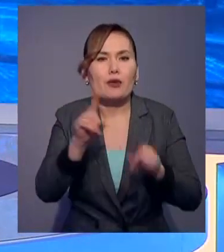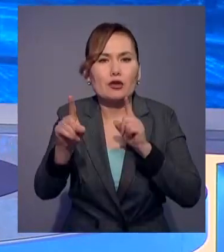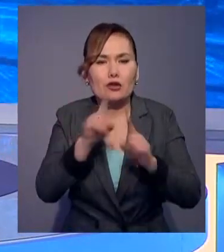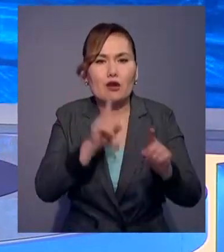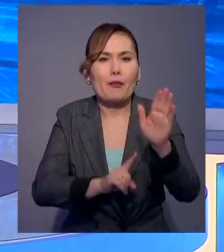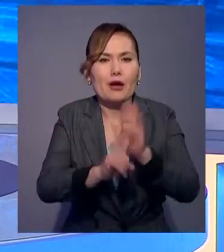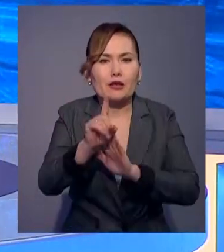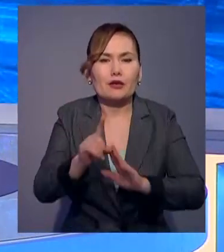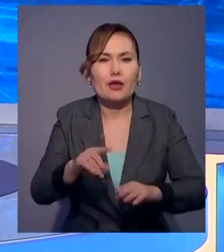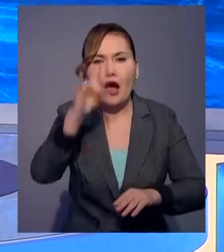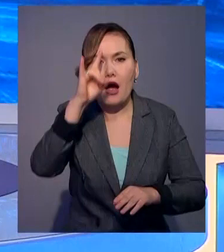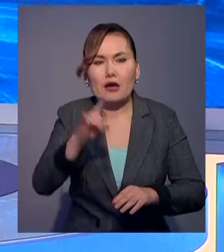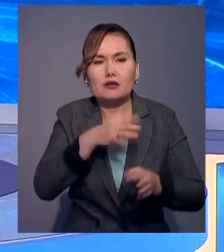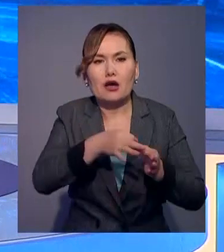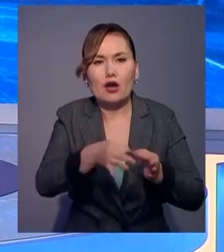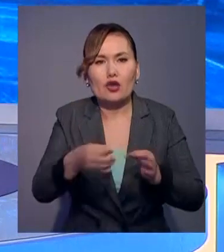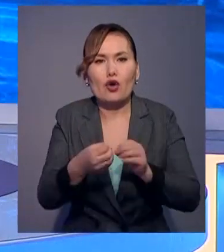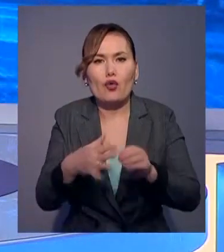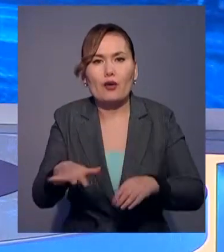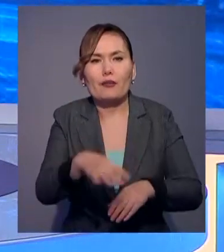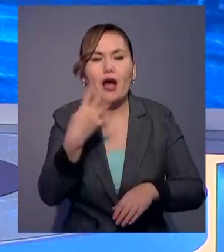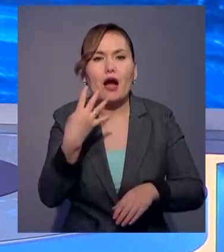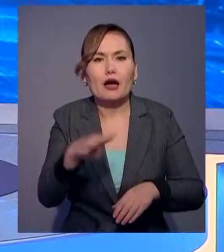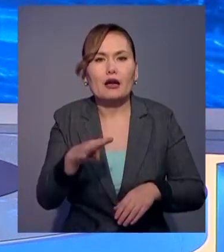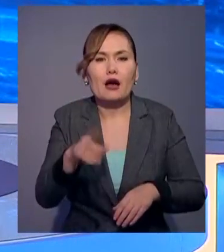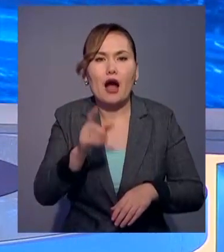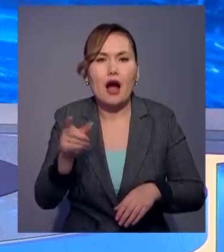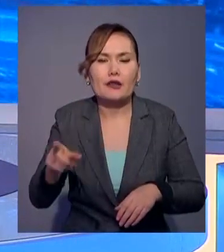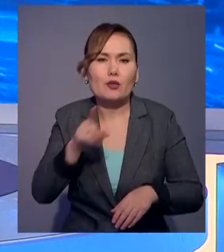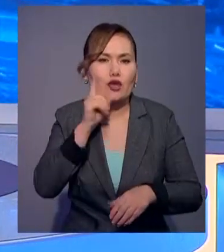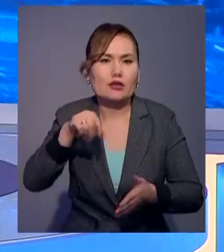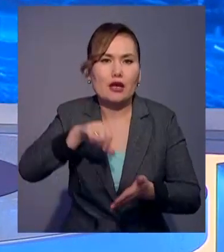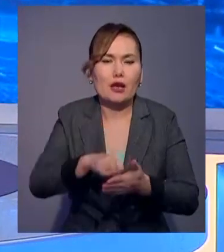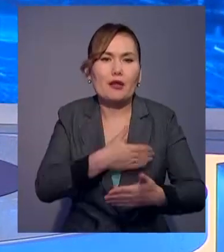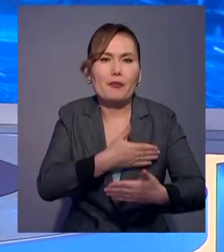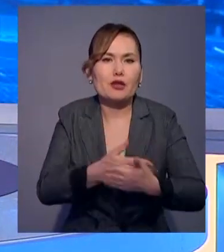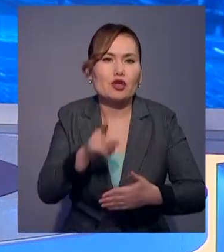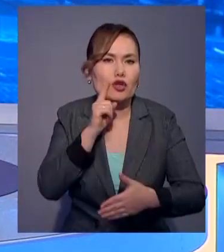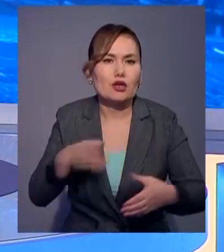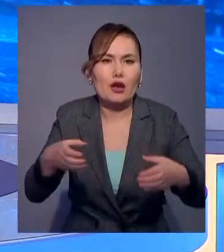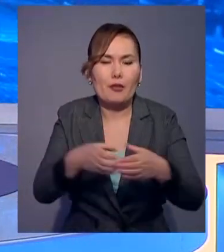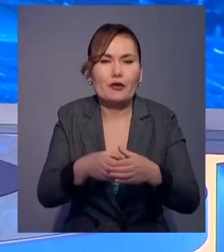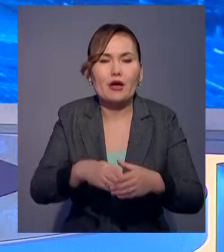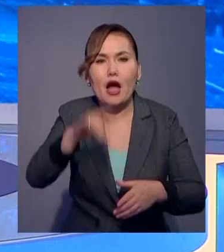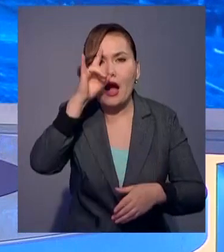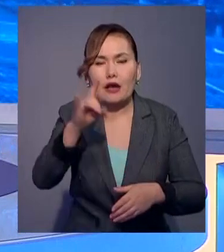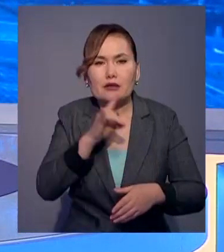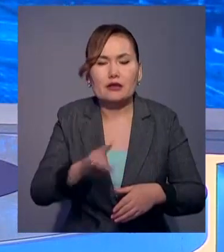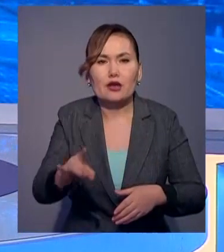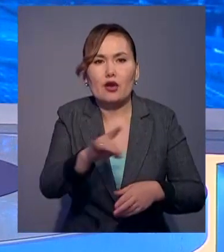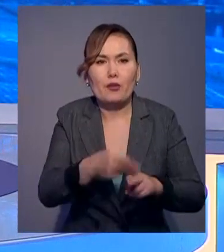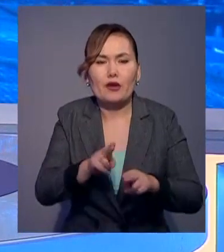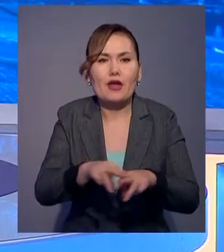семинар-тренинг өтті. Оған еліміздің 15 өңірінен 40-тан астам адам келген. Белсенді жастардың басын қосқан шара еліміздің ақпарат және қоғамдық